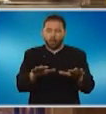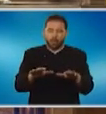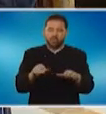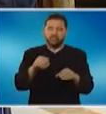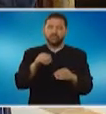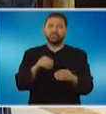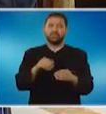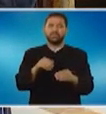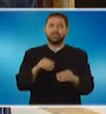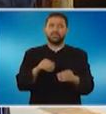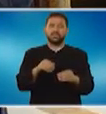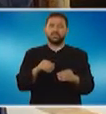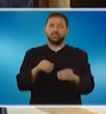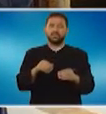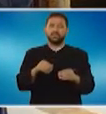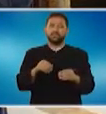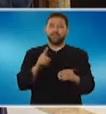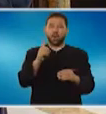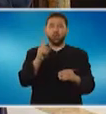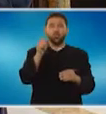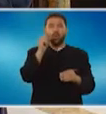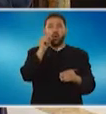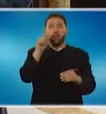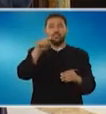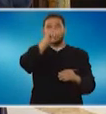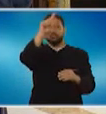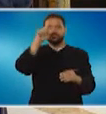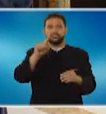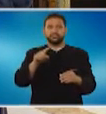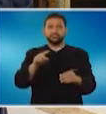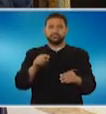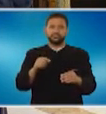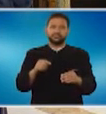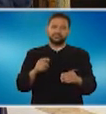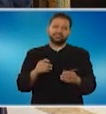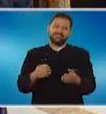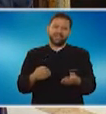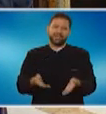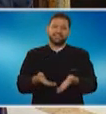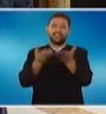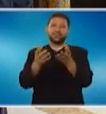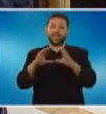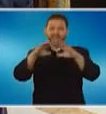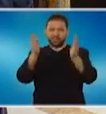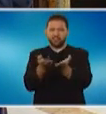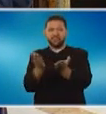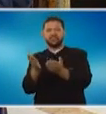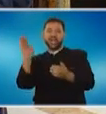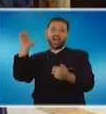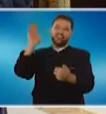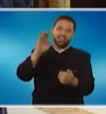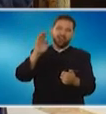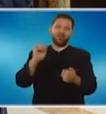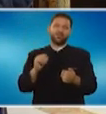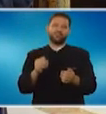unui lector avizat, a unei persoane? E, acum e servirea mingii așa la fileu și mulțumesc pentru